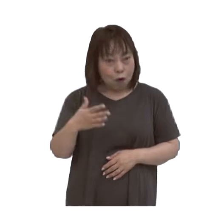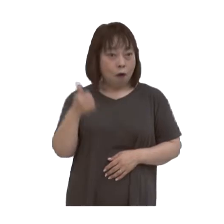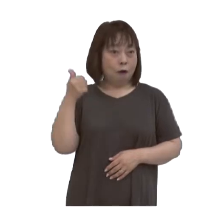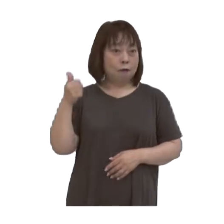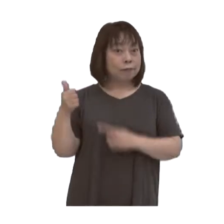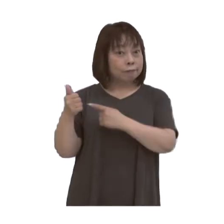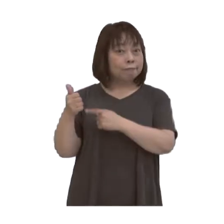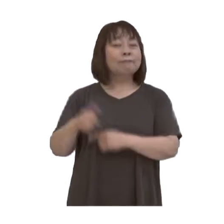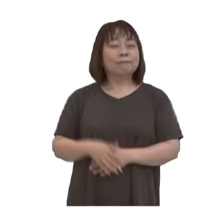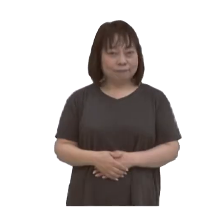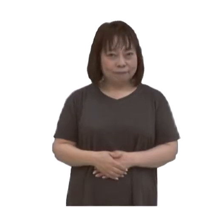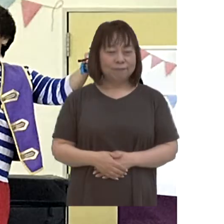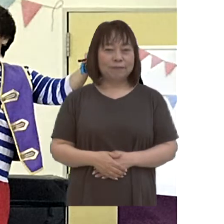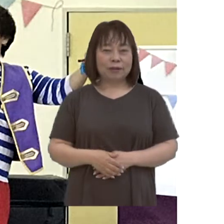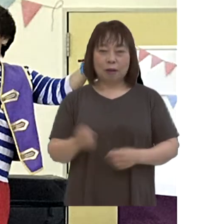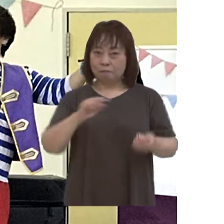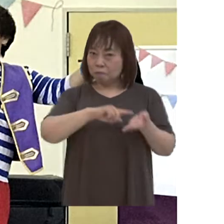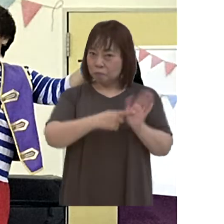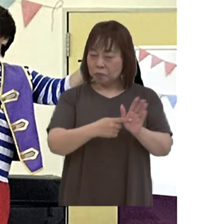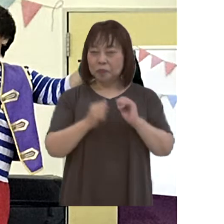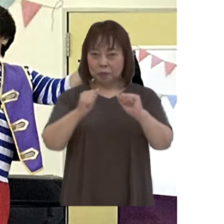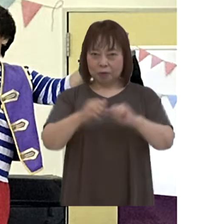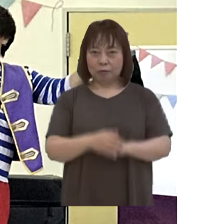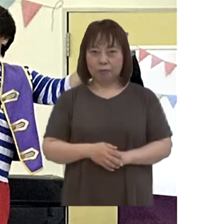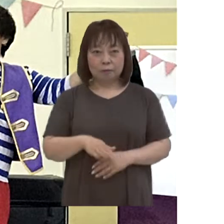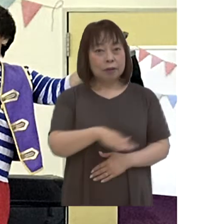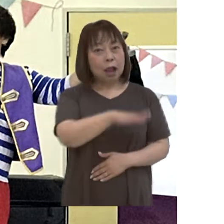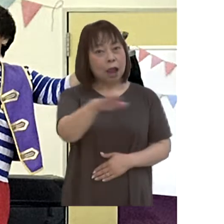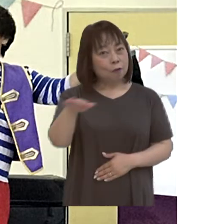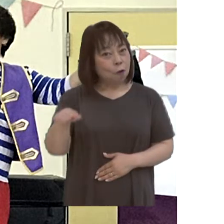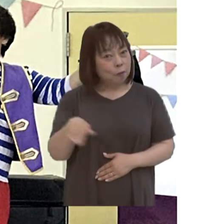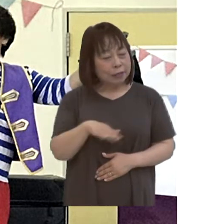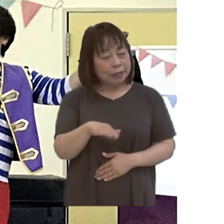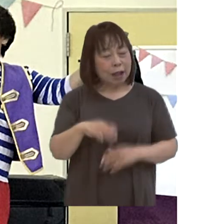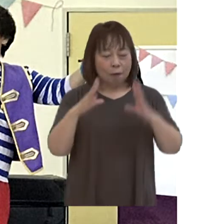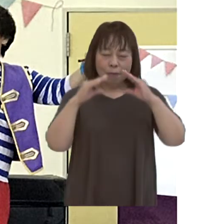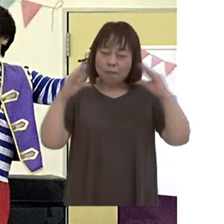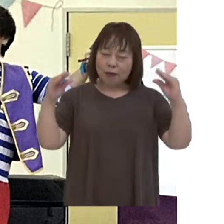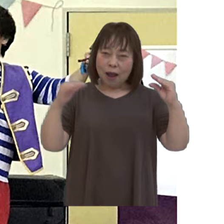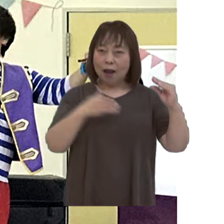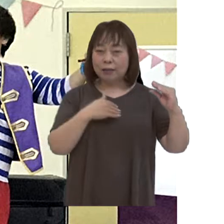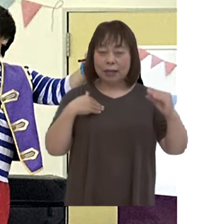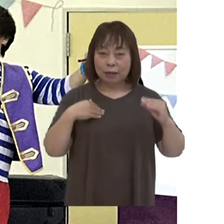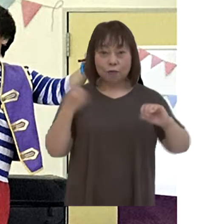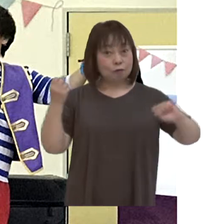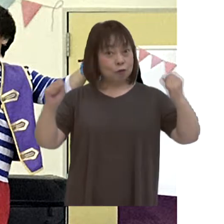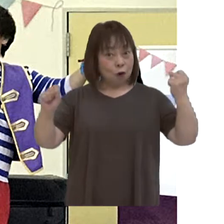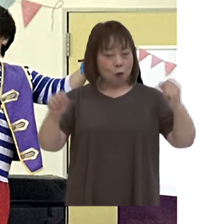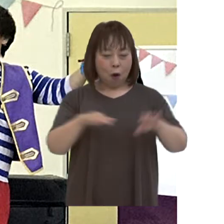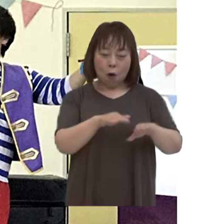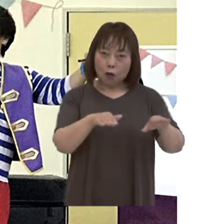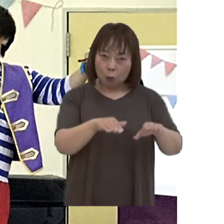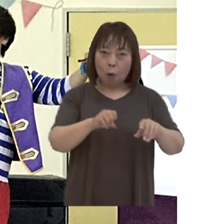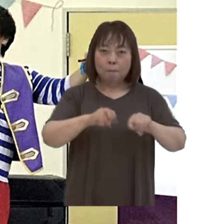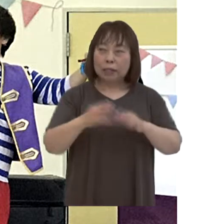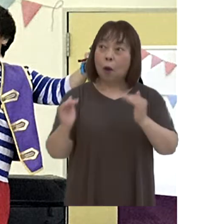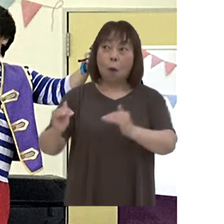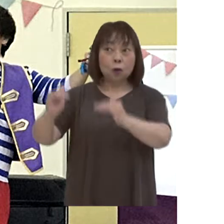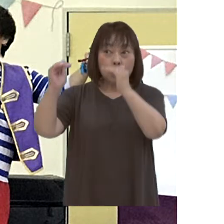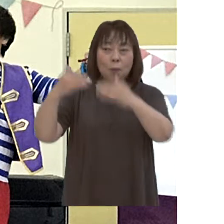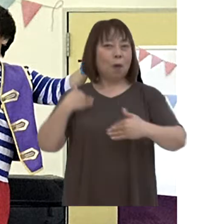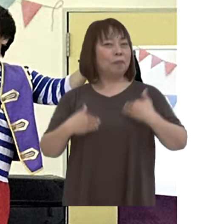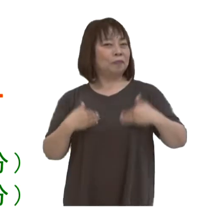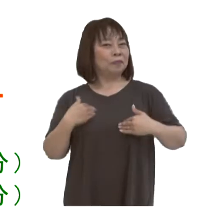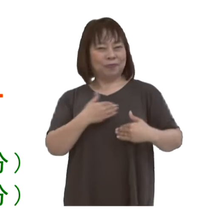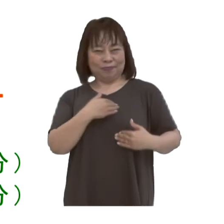バタコメディパフォーマンス、会場中が笑顔に包まれるショーをお子様はもちろん大人の方もお楽し